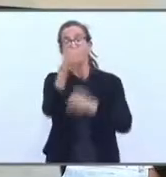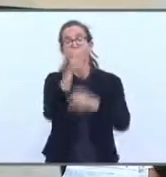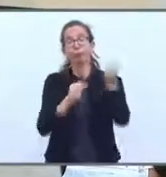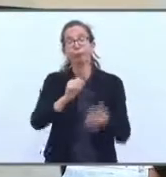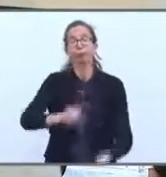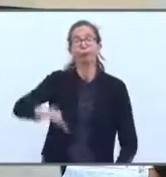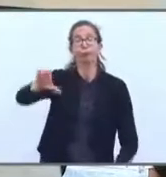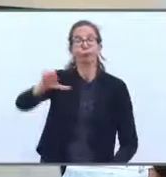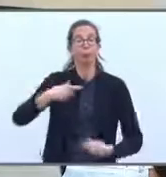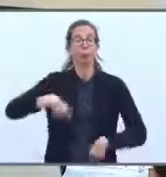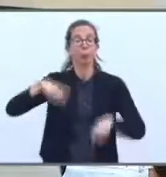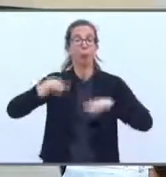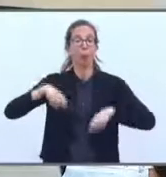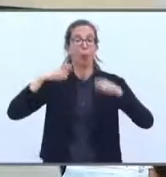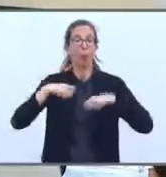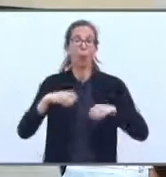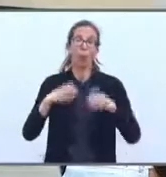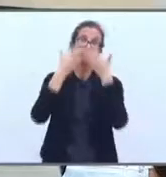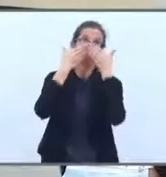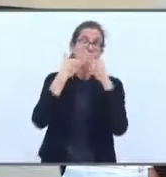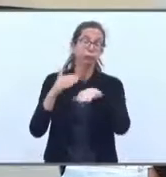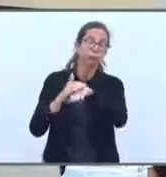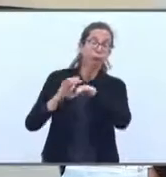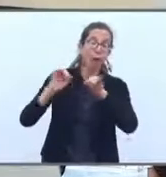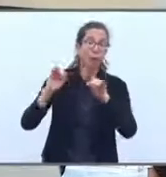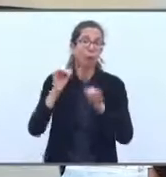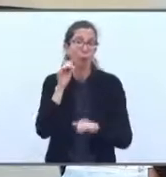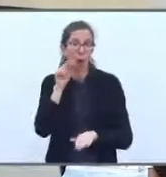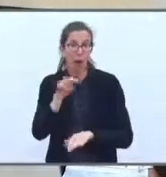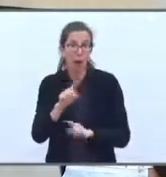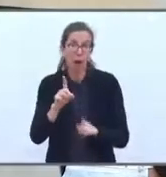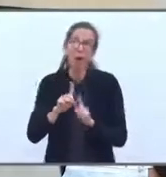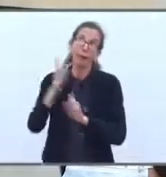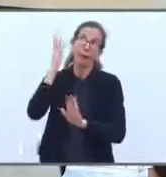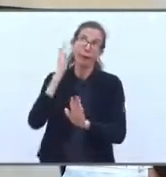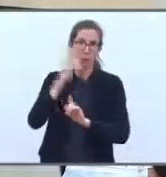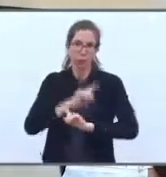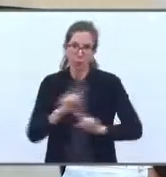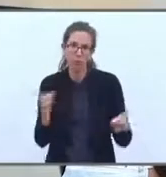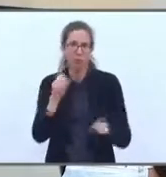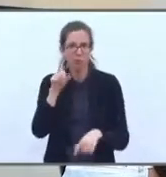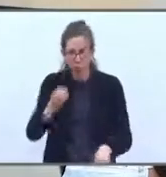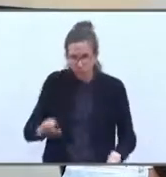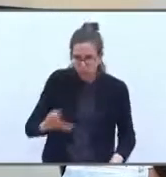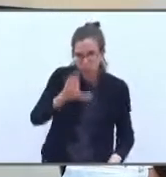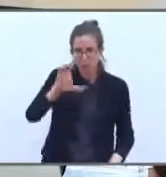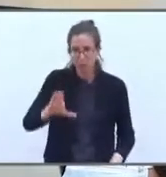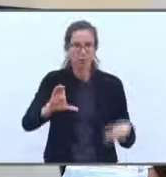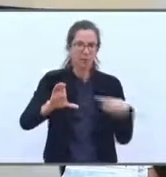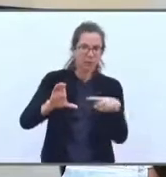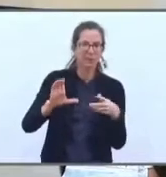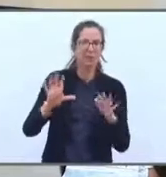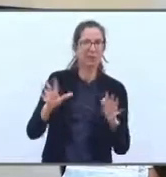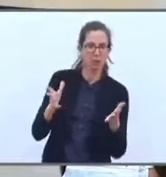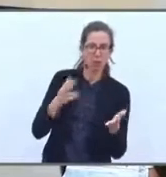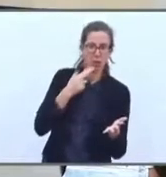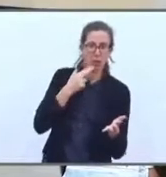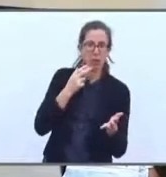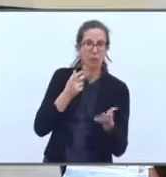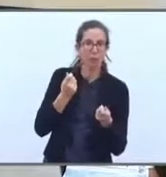cas il y a une vingtaine d'années. Et donc, il nous faut utiliser cet argent au mieux pour l'investissement.